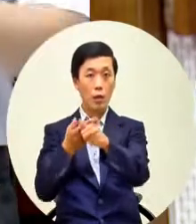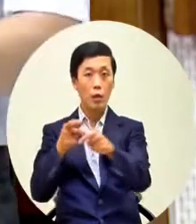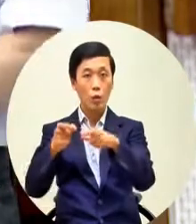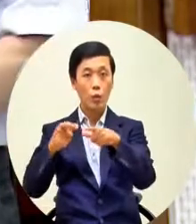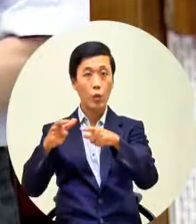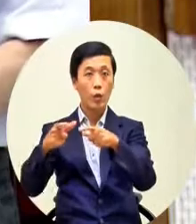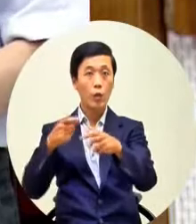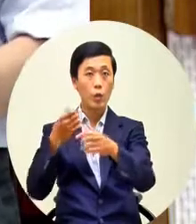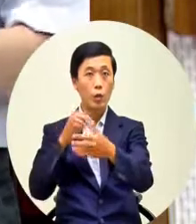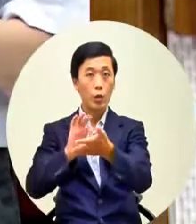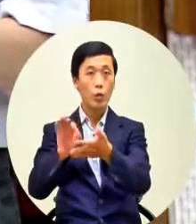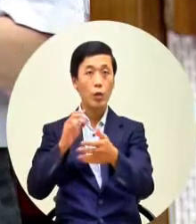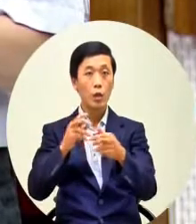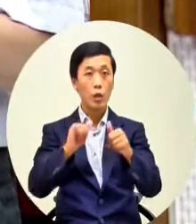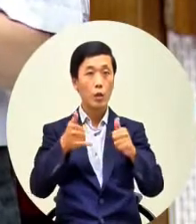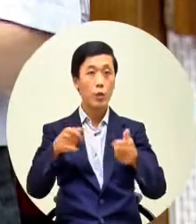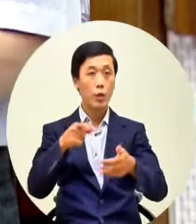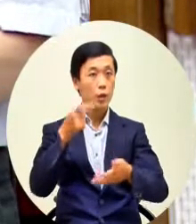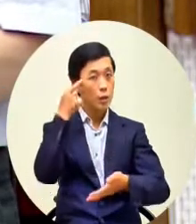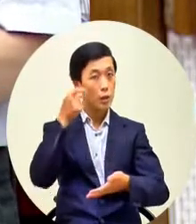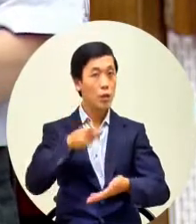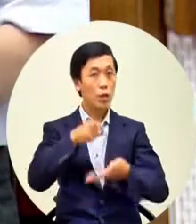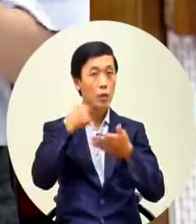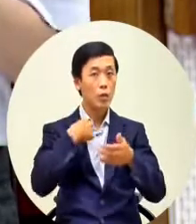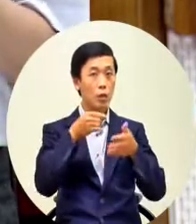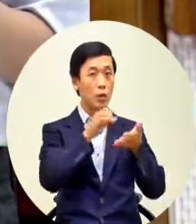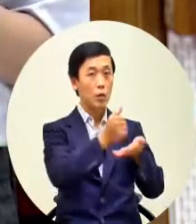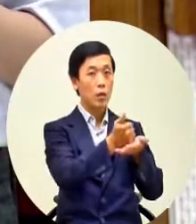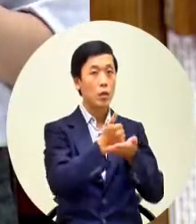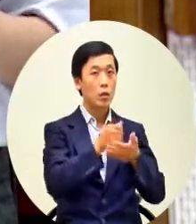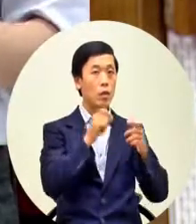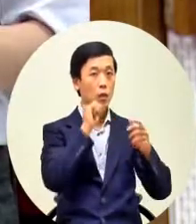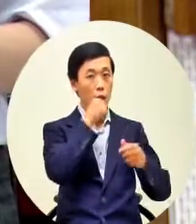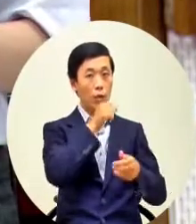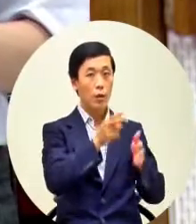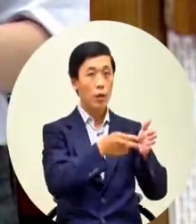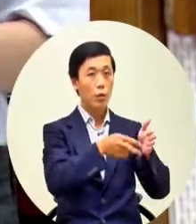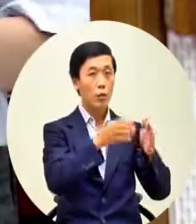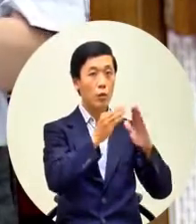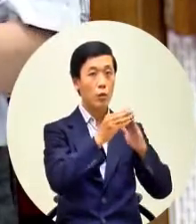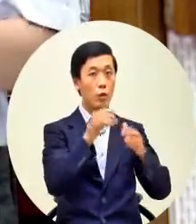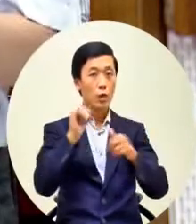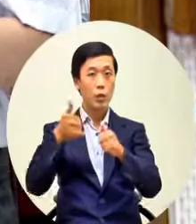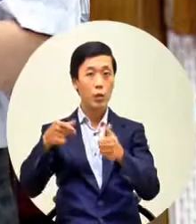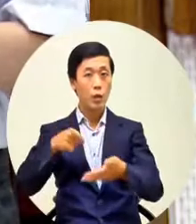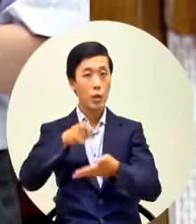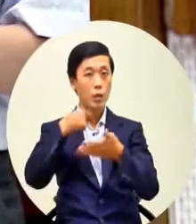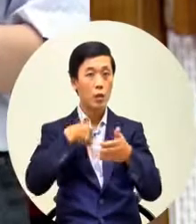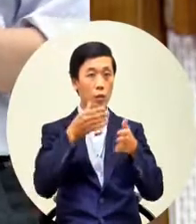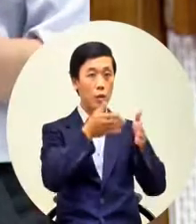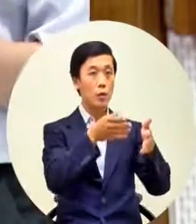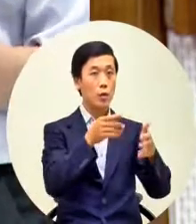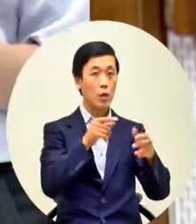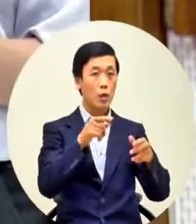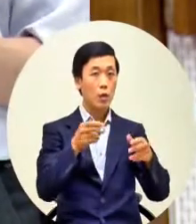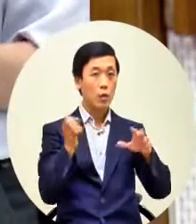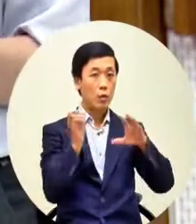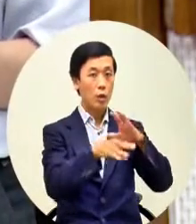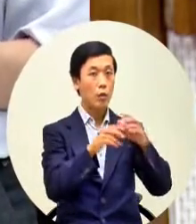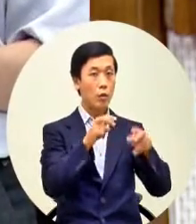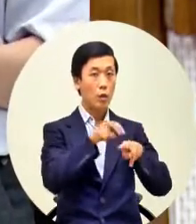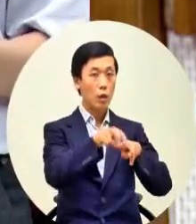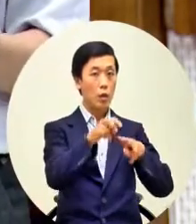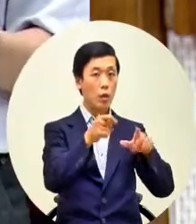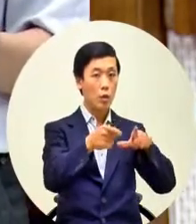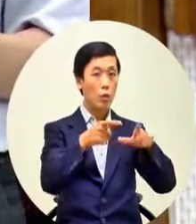刚才议员提到的意见，我们把它请台铁局将议员的意见纳入，怎么把储存这个整个铁道的一些公园的一些